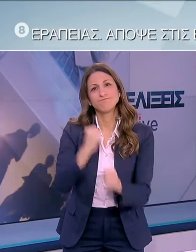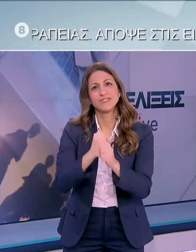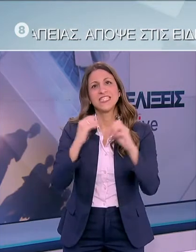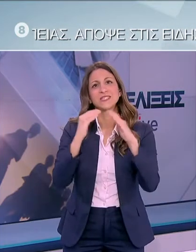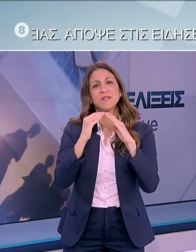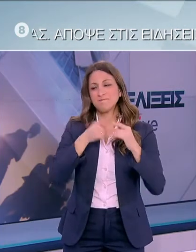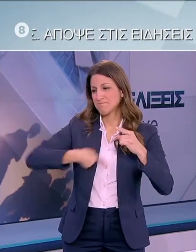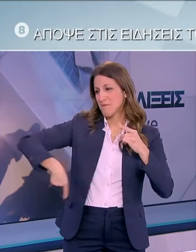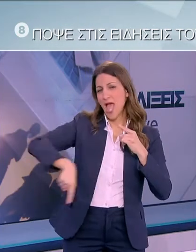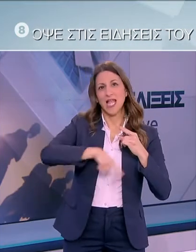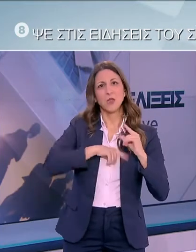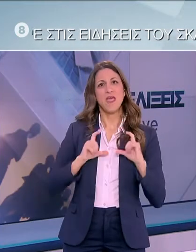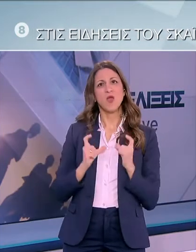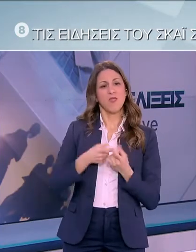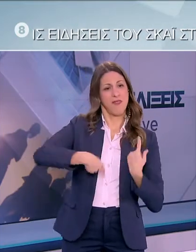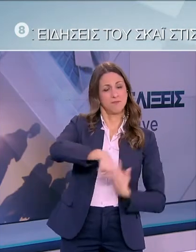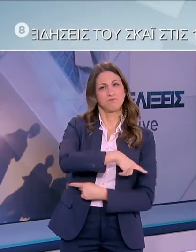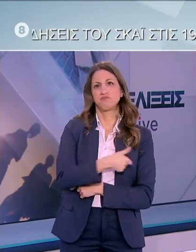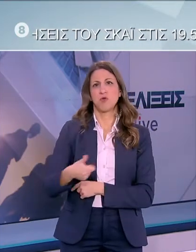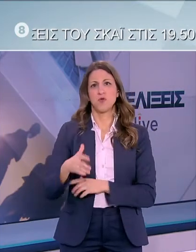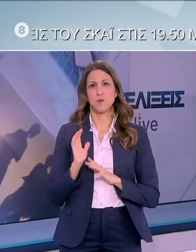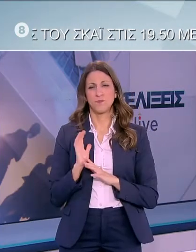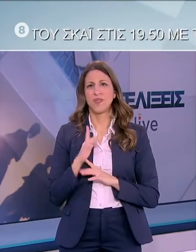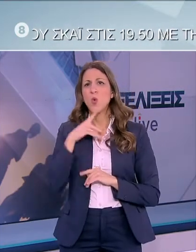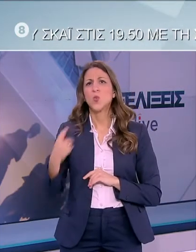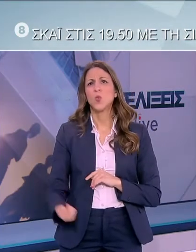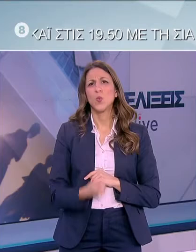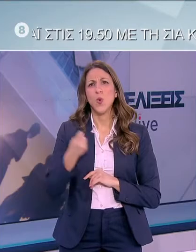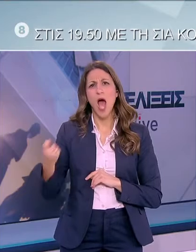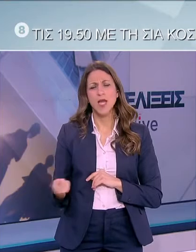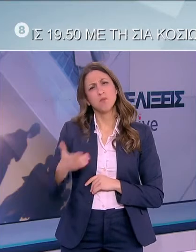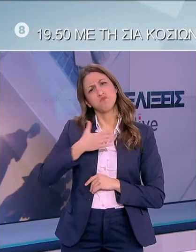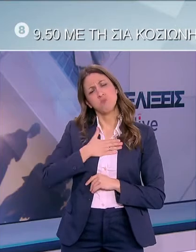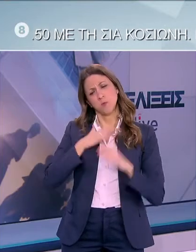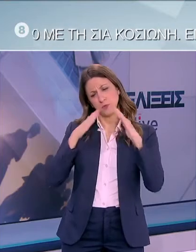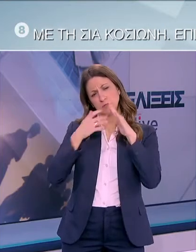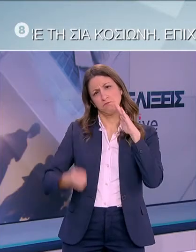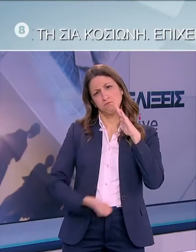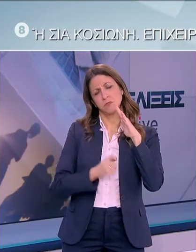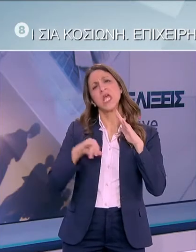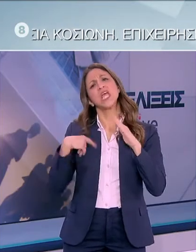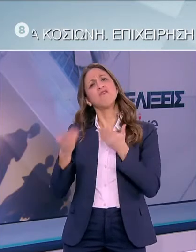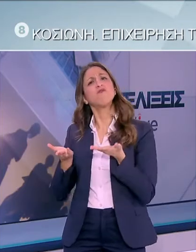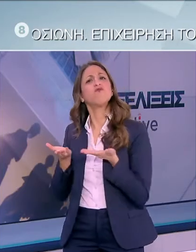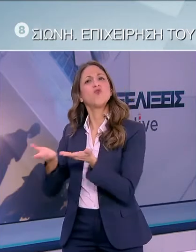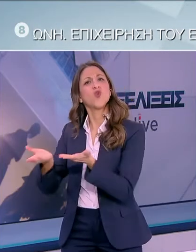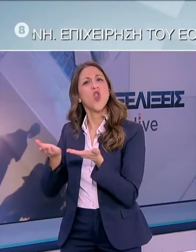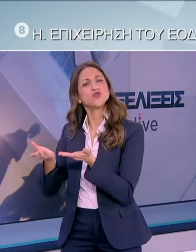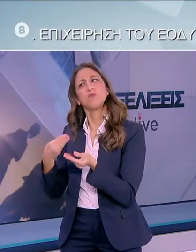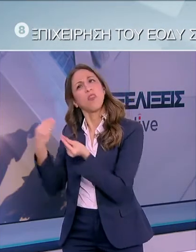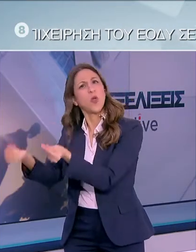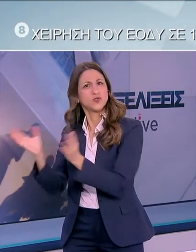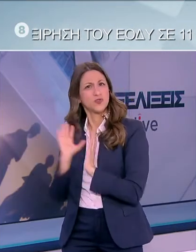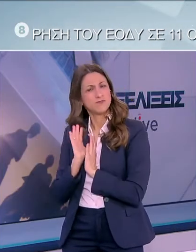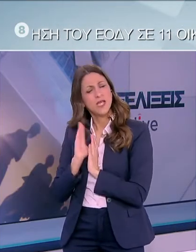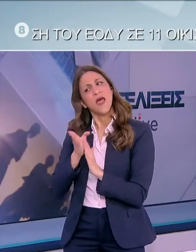ανθρώπους που μένουμε μαζί και μόνο με αυτούς. Το αρνί ή θα το ψήσουμε μόνοι μας στο σπίτι ή στο φούρνο της γειτονιάς. Θα πάμε προφανώς